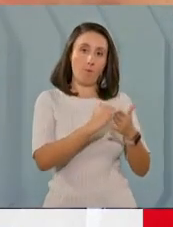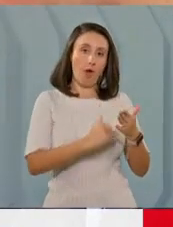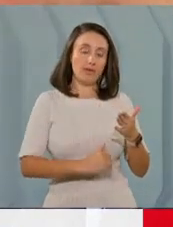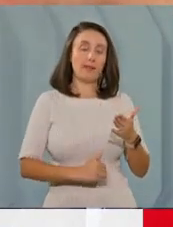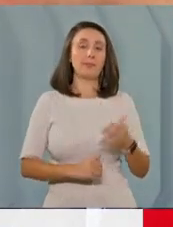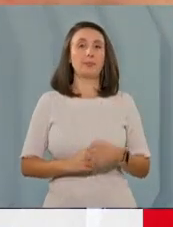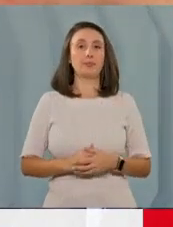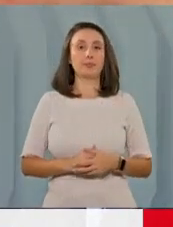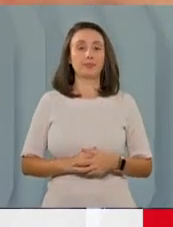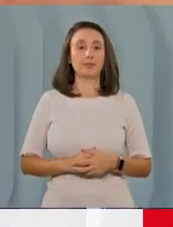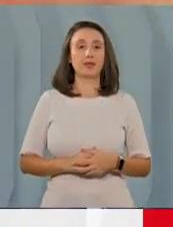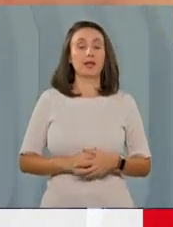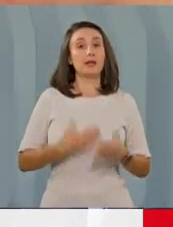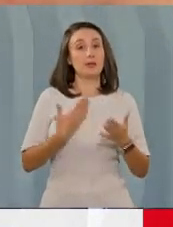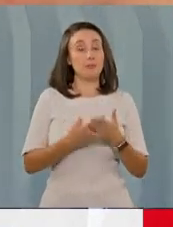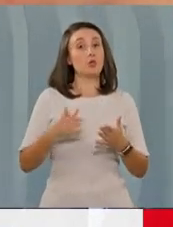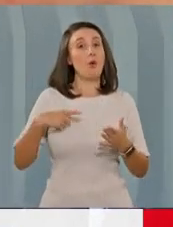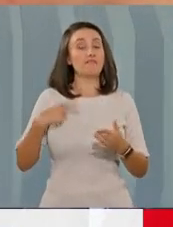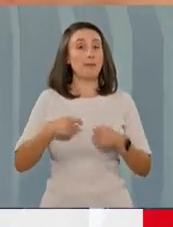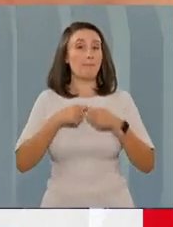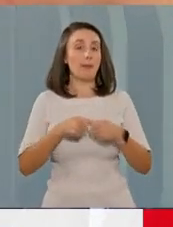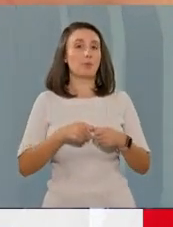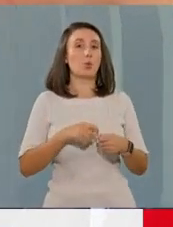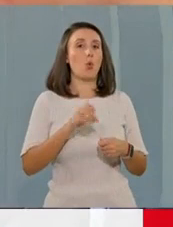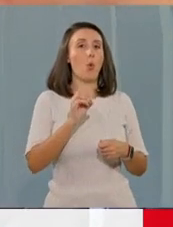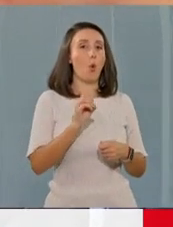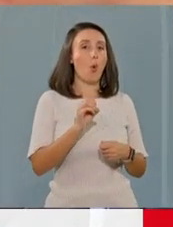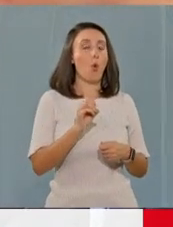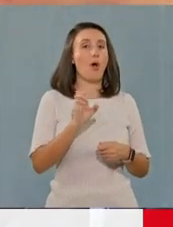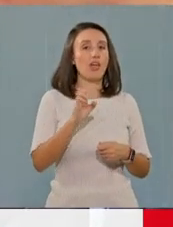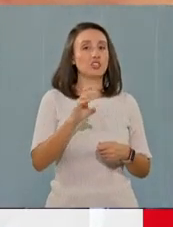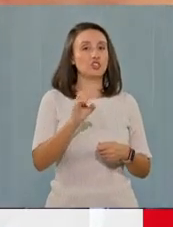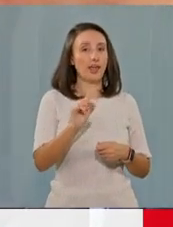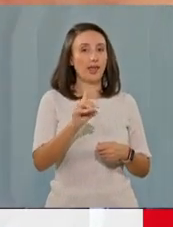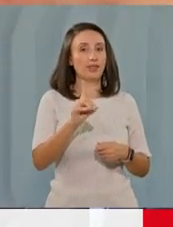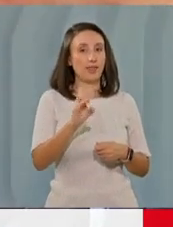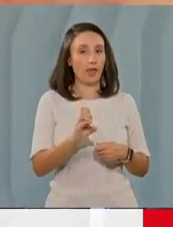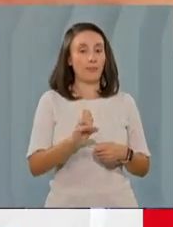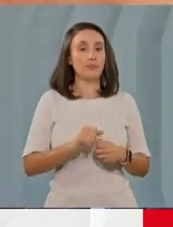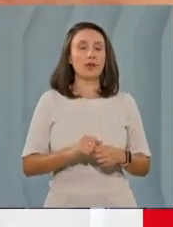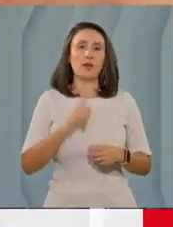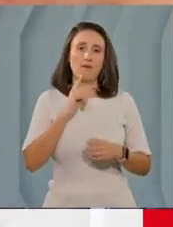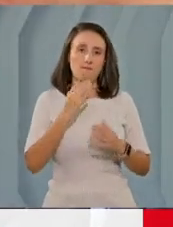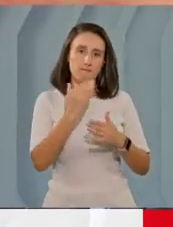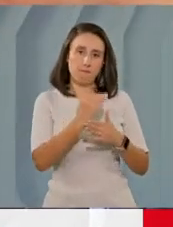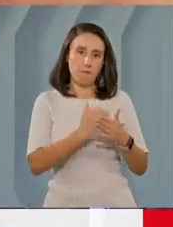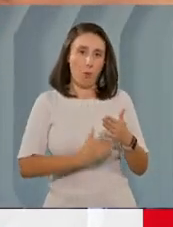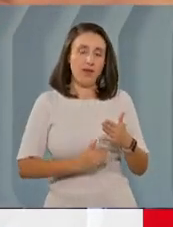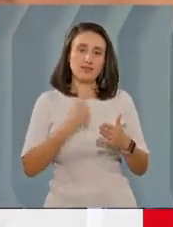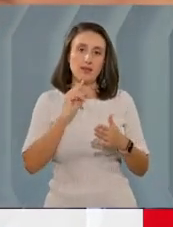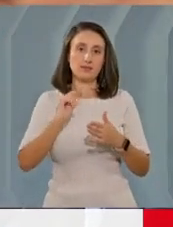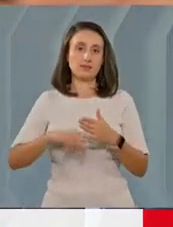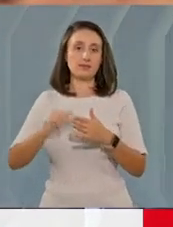pentru a deveni membru al Organizației de Cooperare și Dezvoltare Economică, foaie de parcurs care s-a